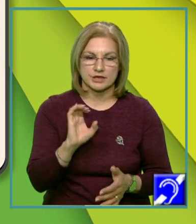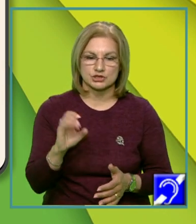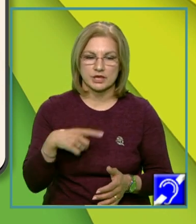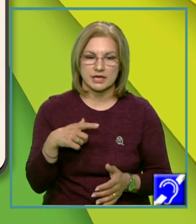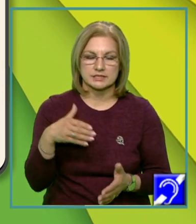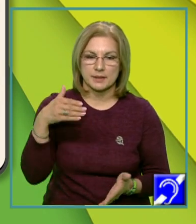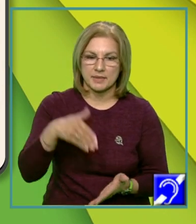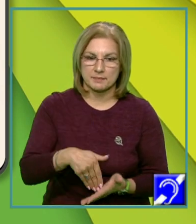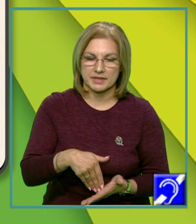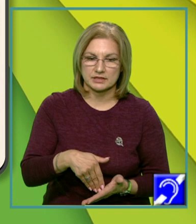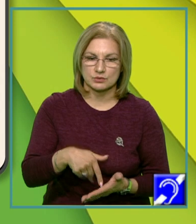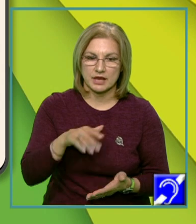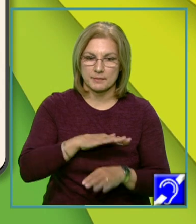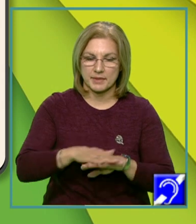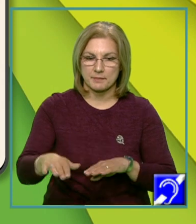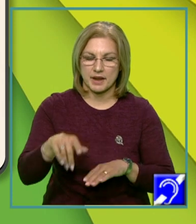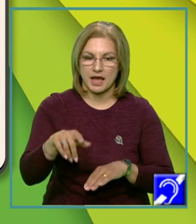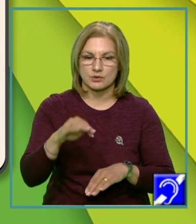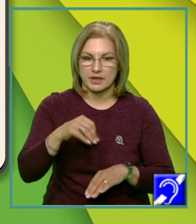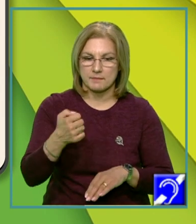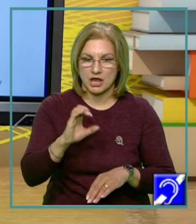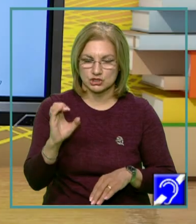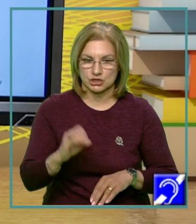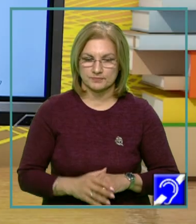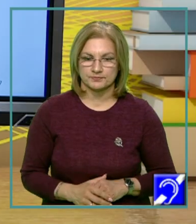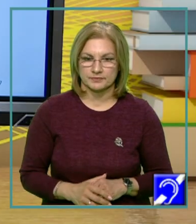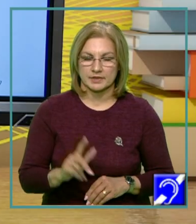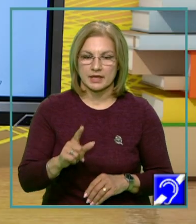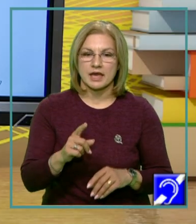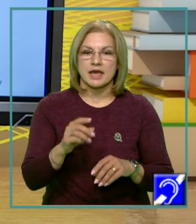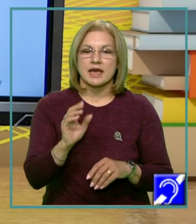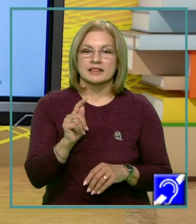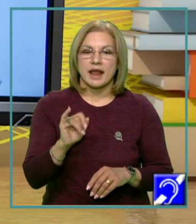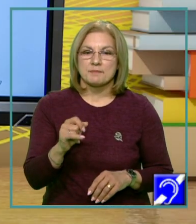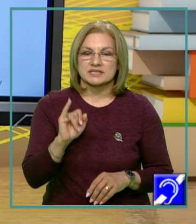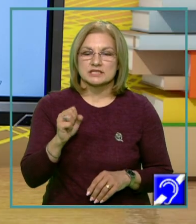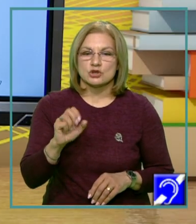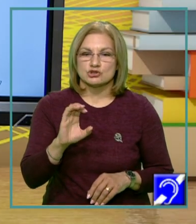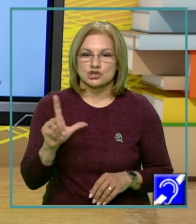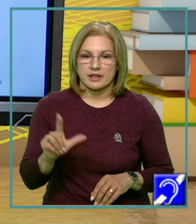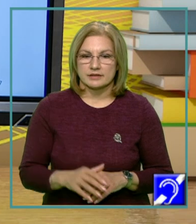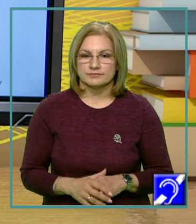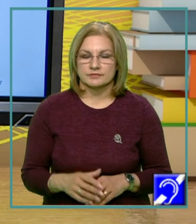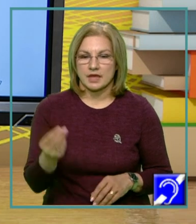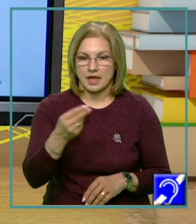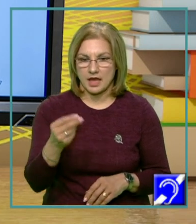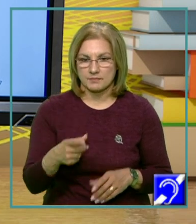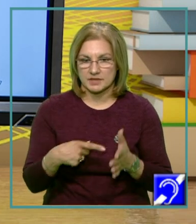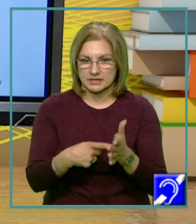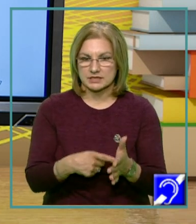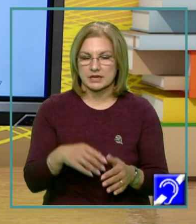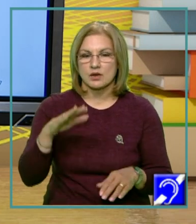este perpendiculară pe planul ma ce trapez isoscel la am desenat cu